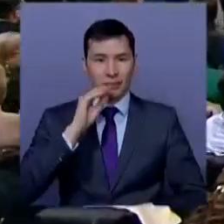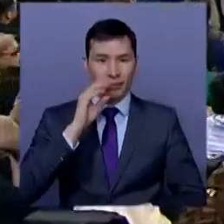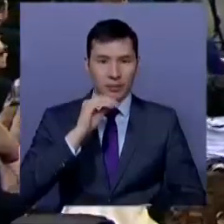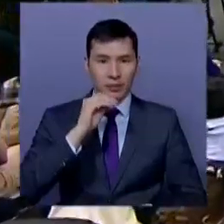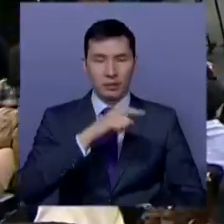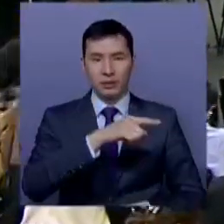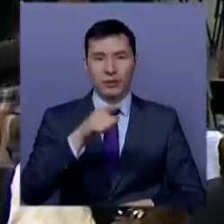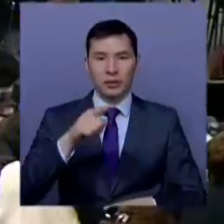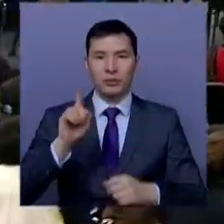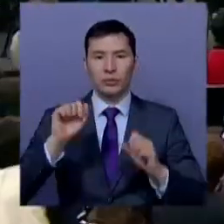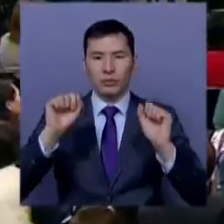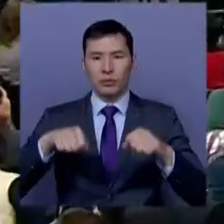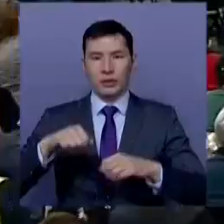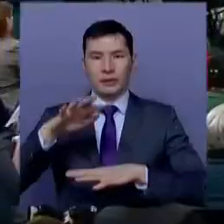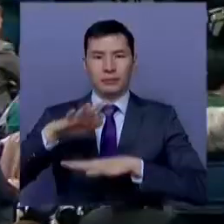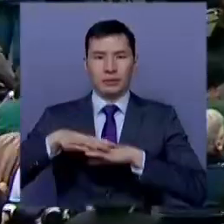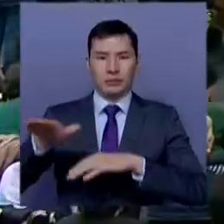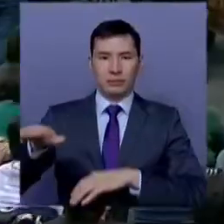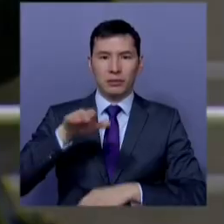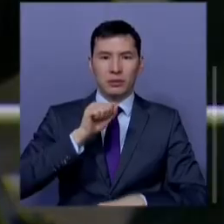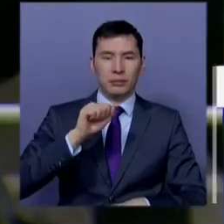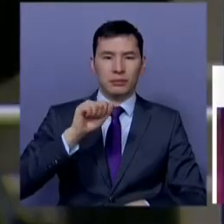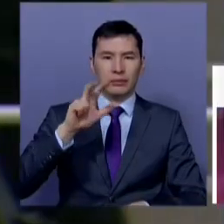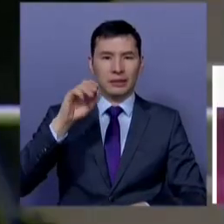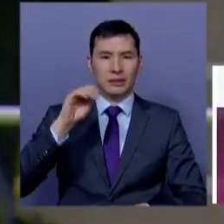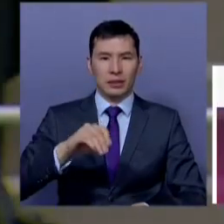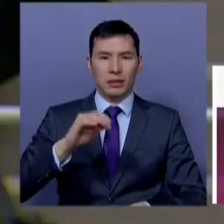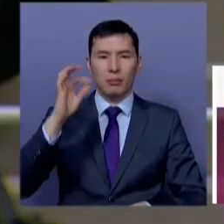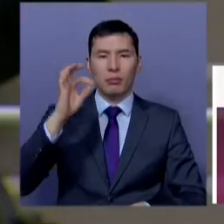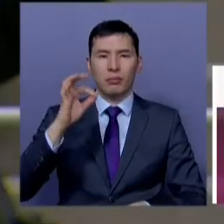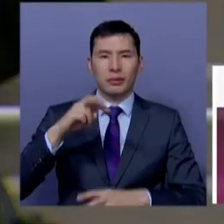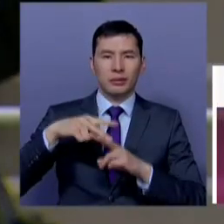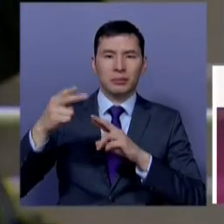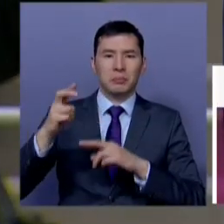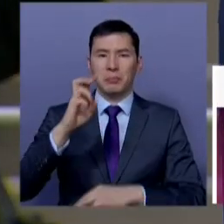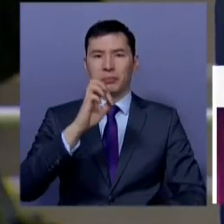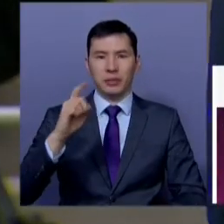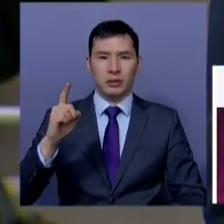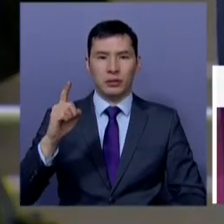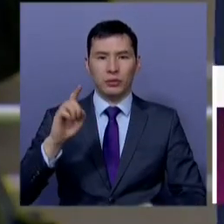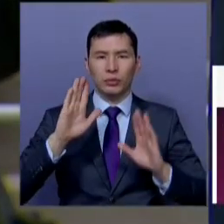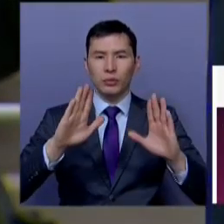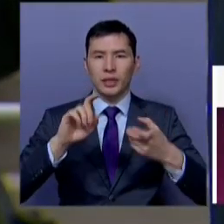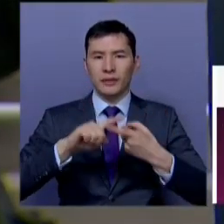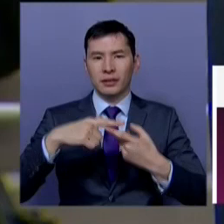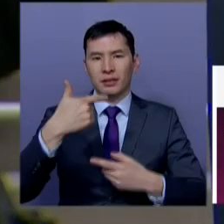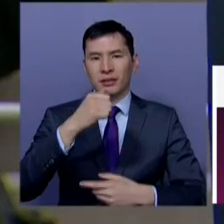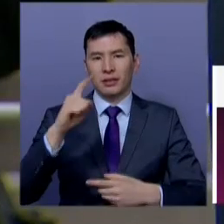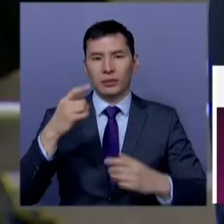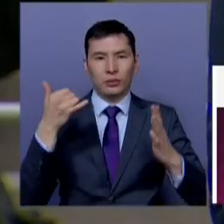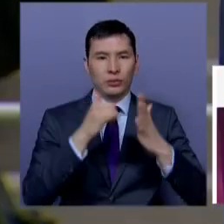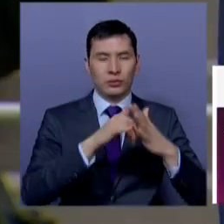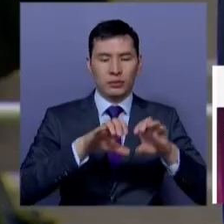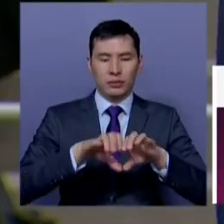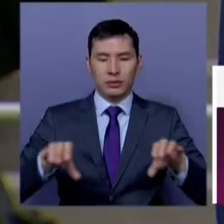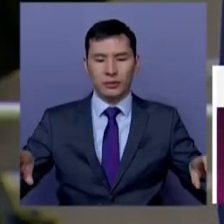остальным дать беспроцентный кредит. Соответственно, мы как бизнес сегодня заявляем. Біз өз тарапымыздан дайын екенімізді айтқымыз келеді. Қазір